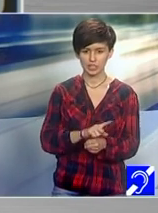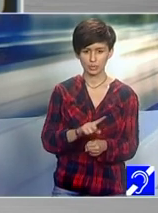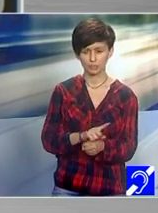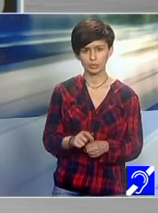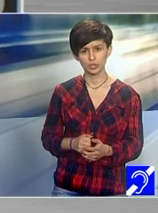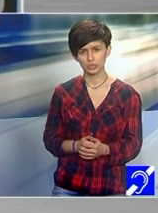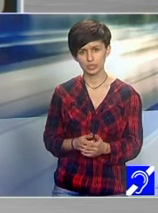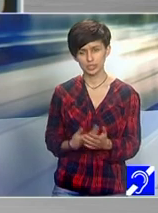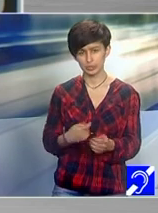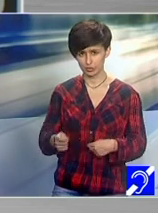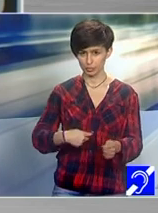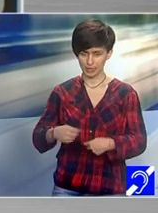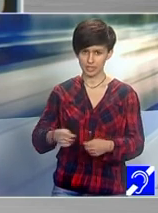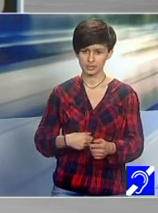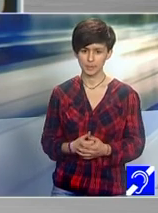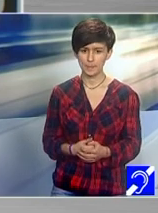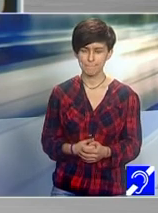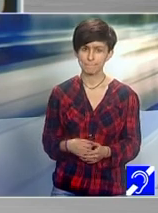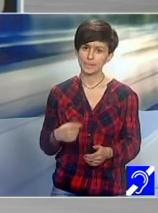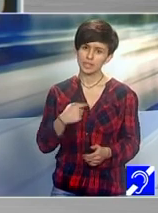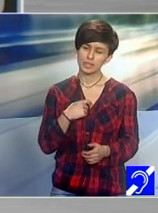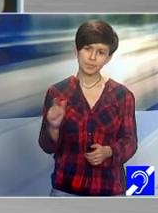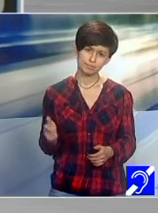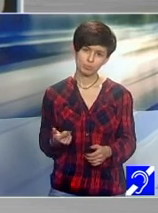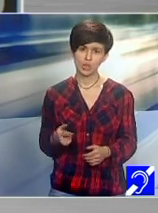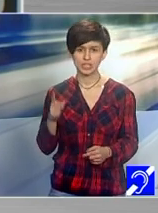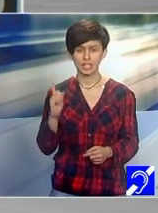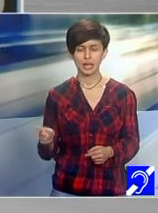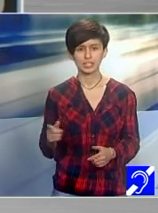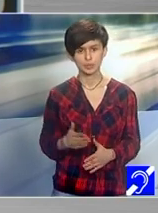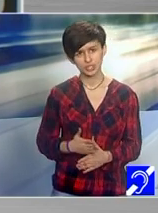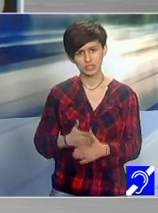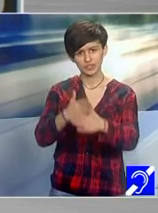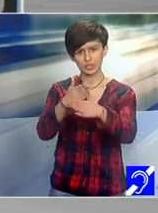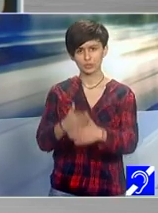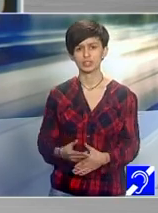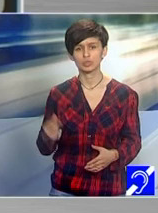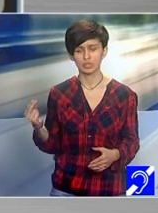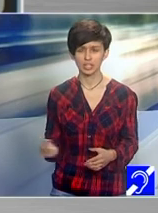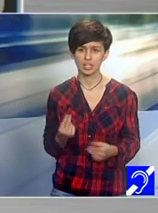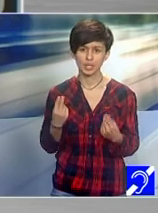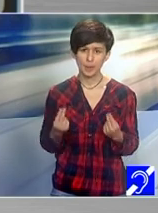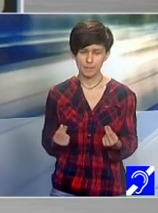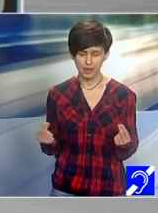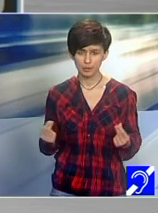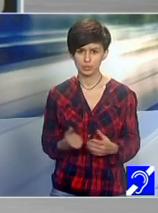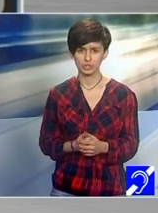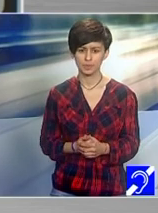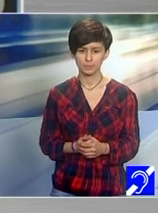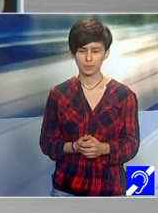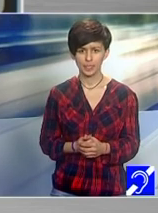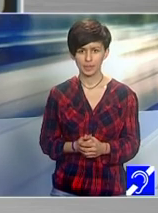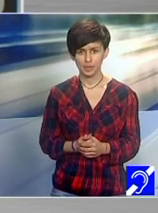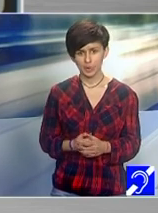destinat pieții. Poate că ar trebui să fie un mai susținut proces de informare.